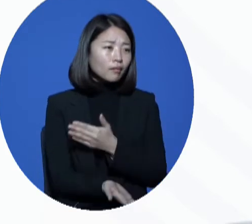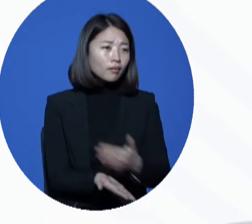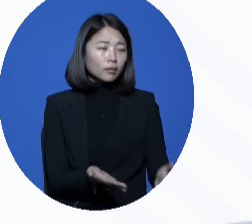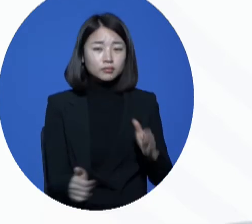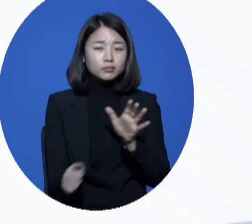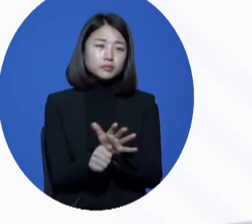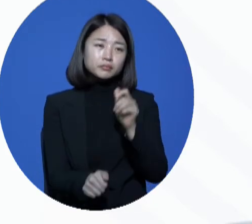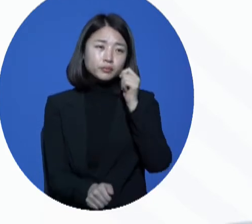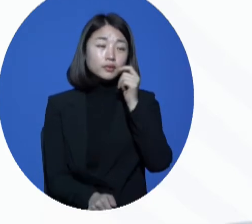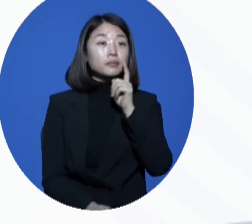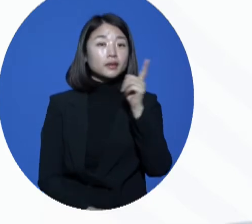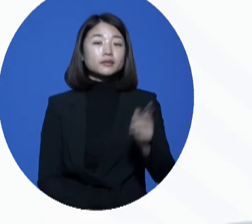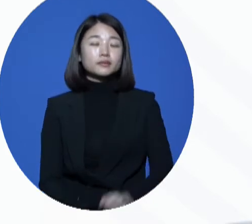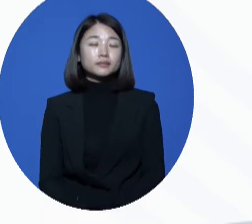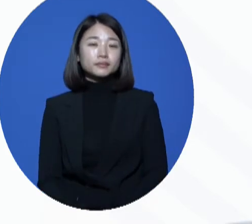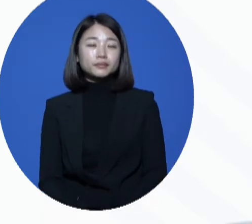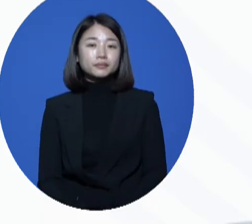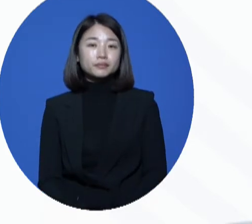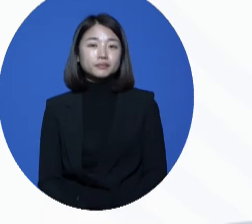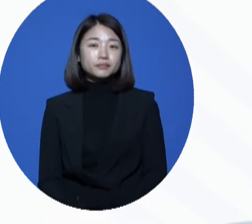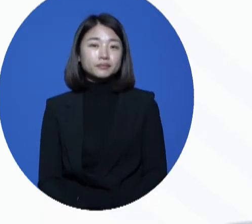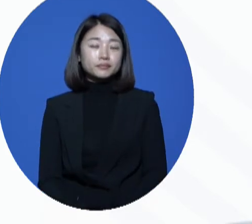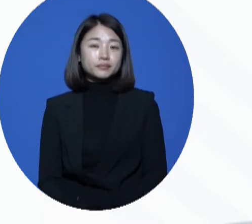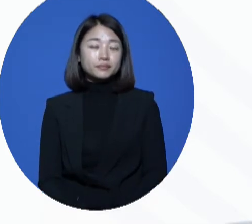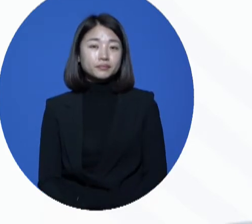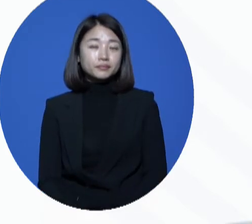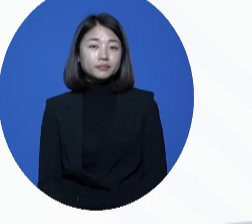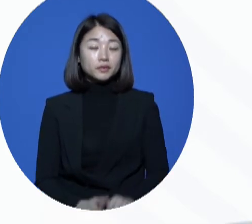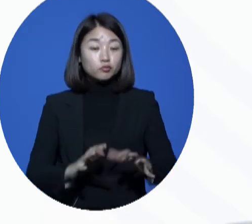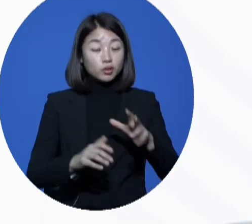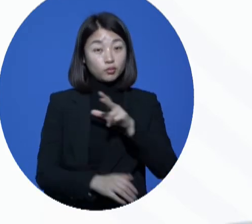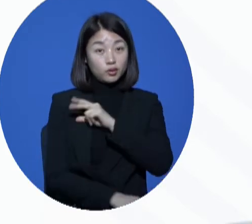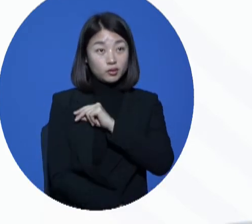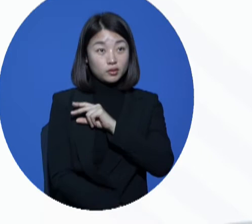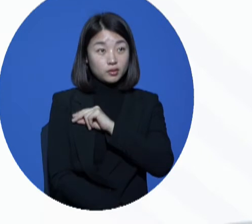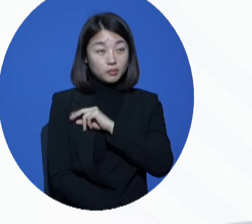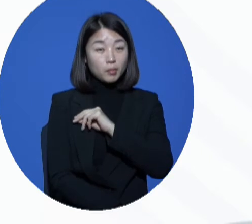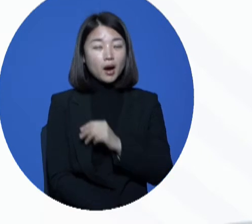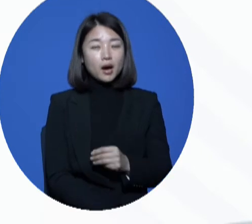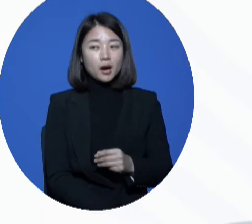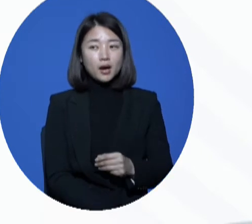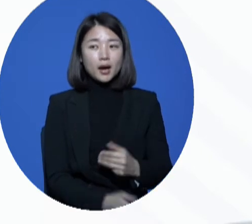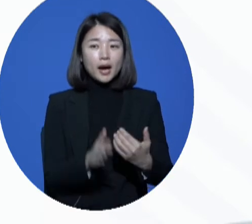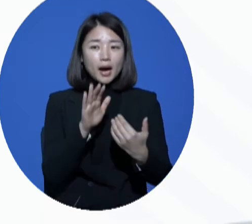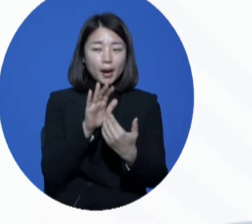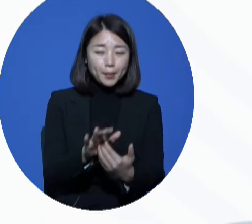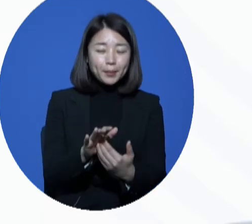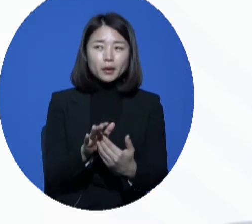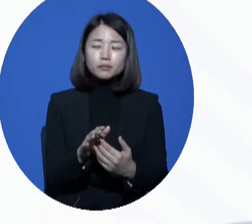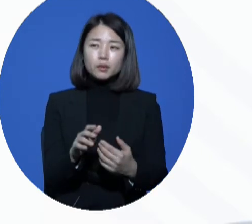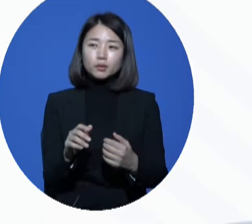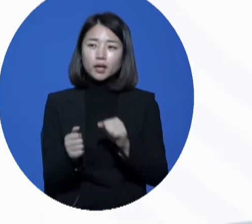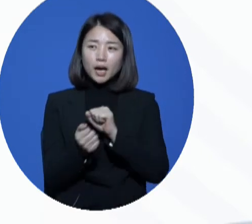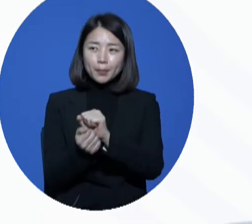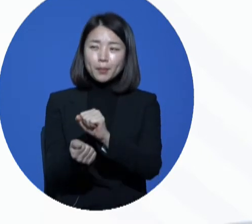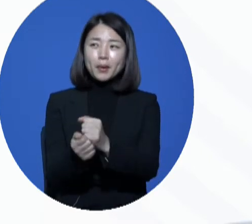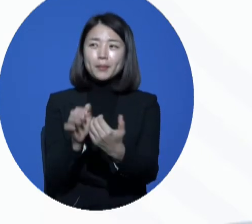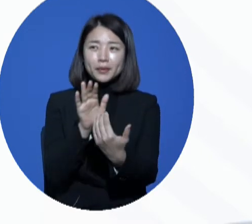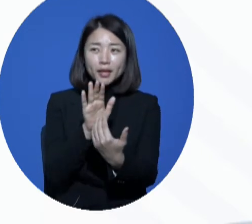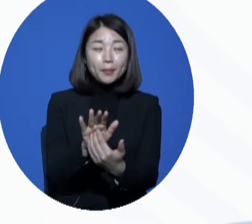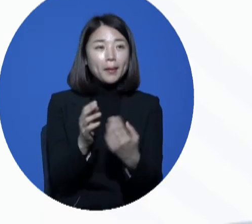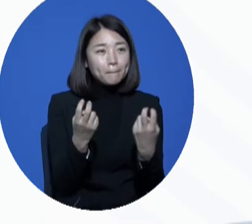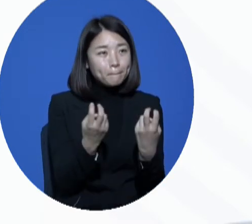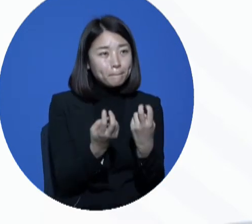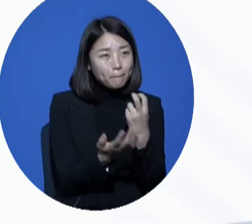그래서 장혜원 국회의원께서 2021년 2월 25일 날 감염병 예방법 일부 개정안을 발의했죠. 코로나